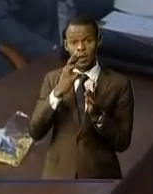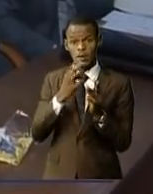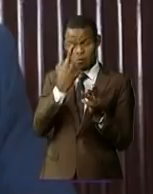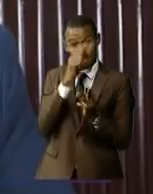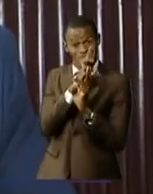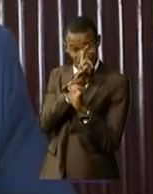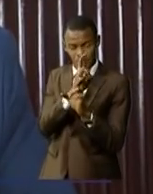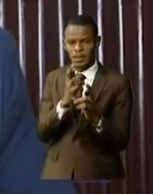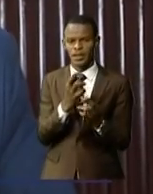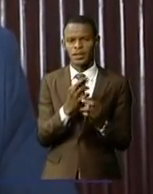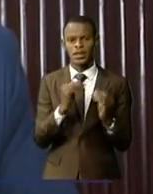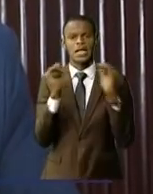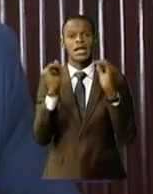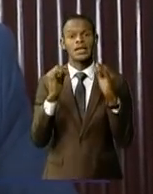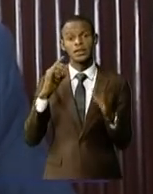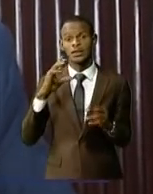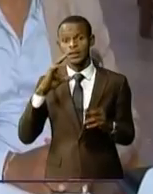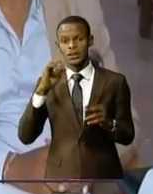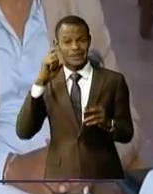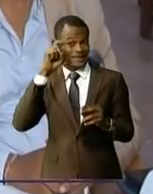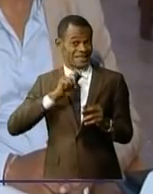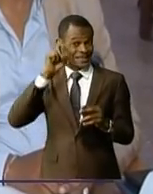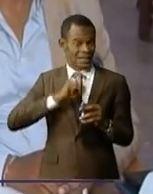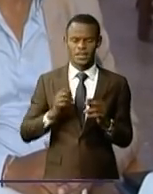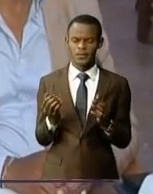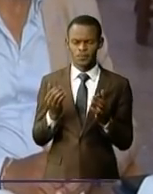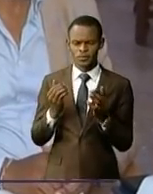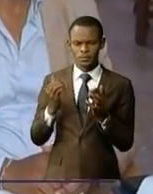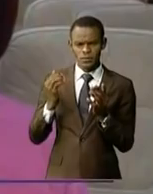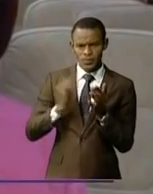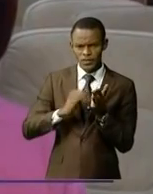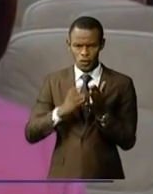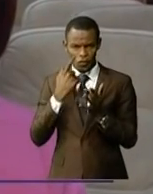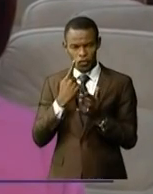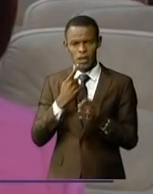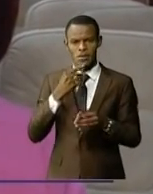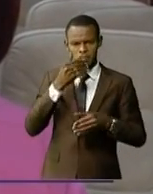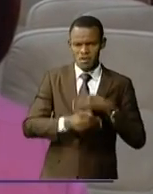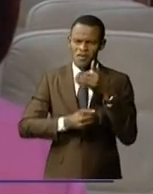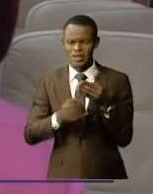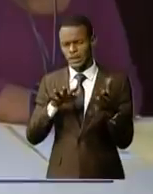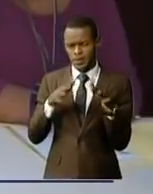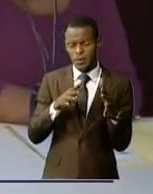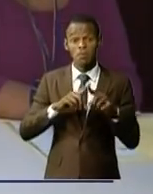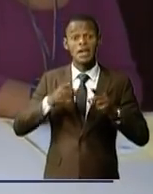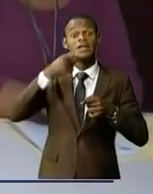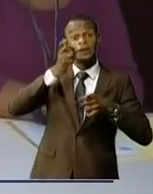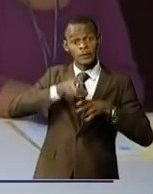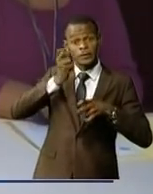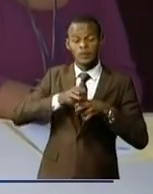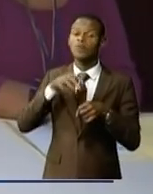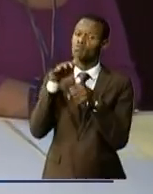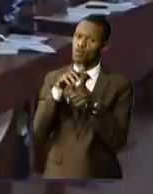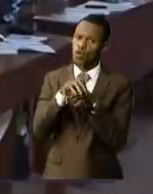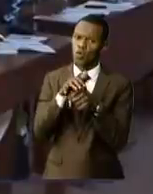sexes, ainsi que beaucoup d'autres. Malgré que les avancées soient significatives, les difficultés à remonter sont encore